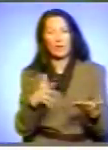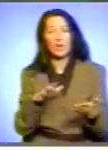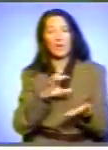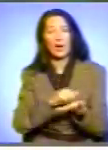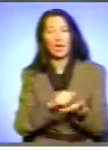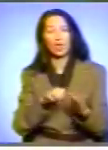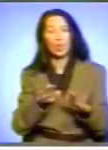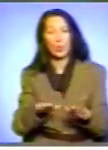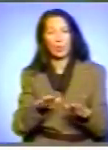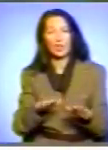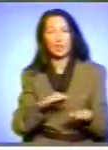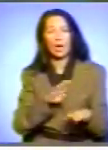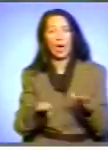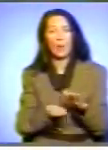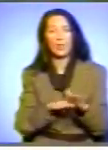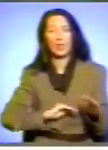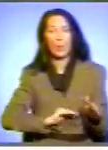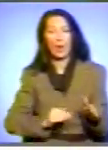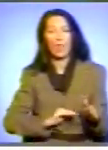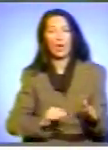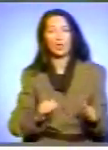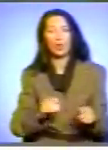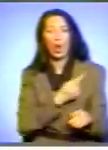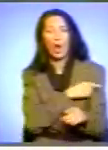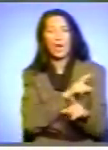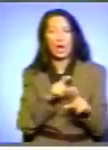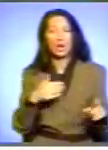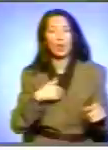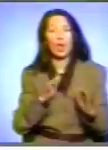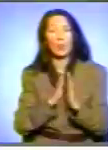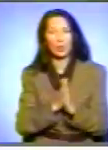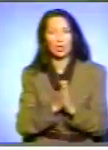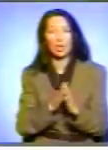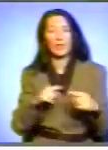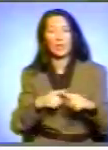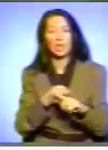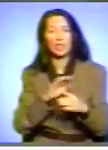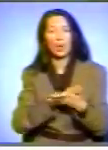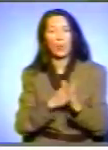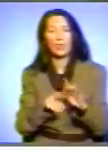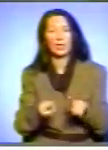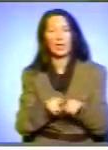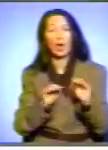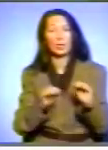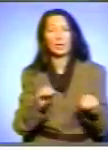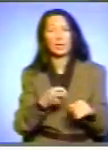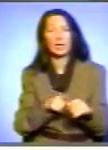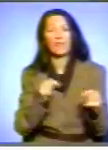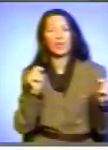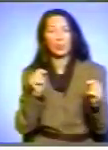приміщення під приватну структуру, то ми просили в технічних умовах те обладнання, яке відповідало